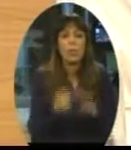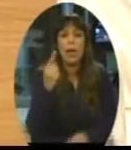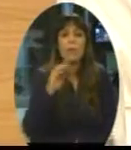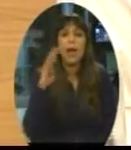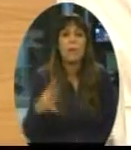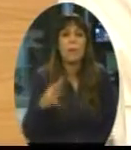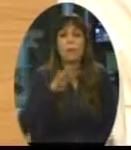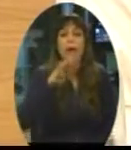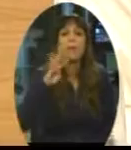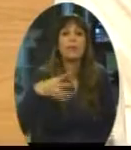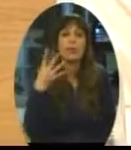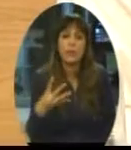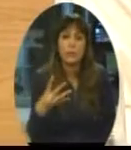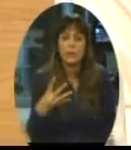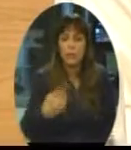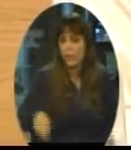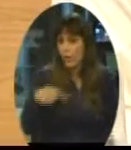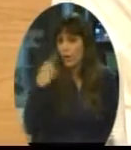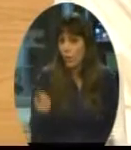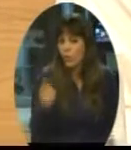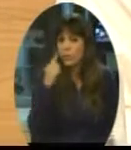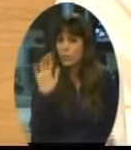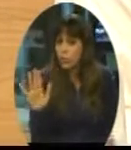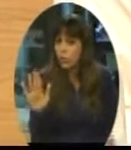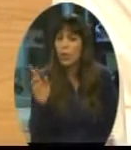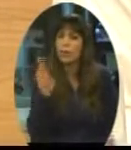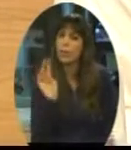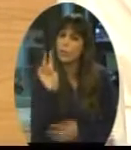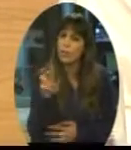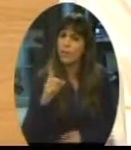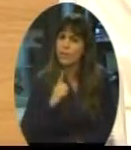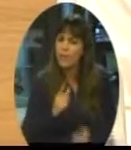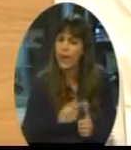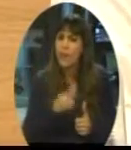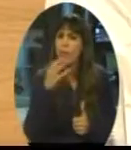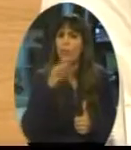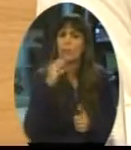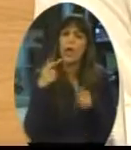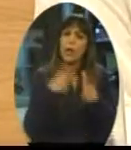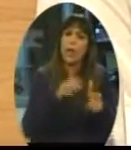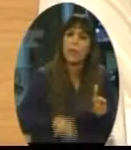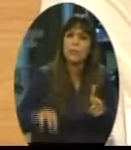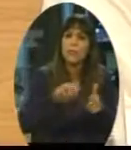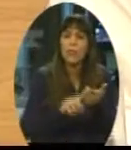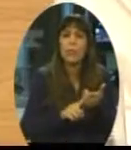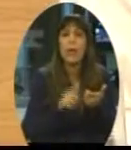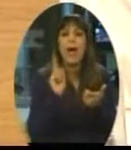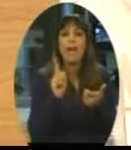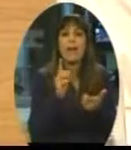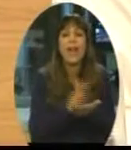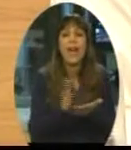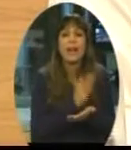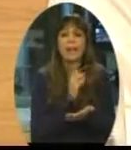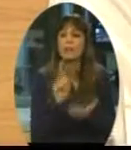אנחנו אומרים להם, תראו רבותיי, אתם תוכלו לשרת בצבא, תוכלו להילחם בשבילנו, אבל להחליט מי